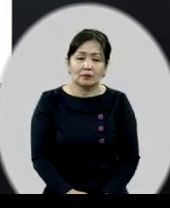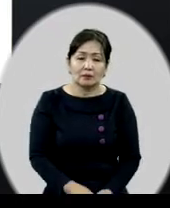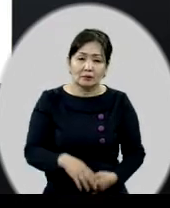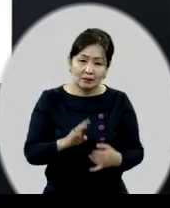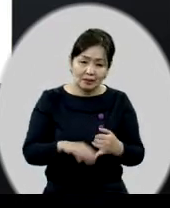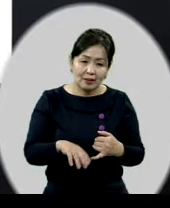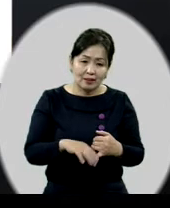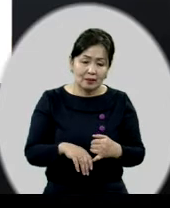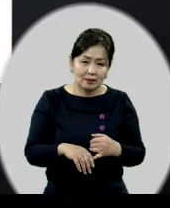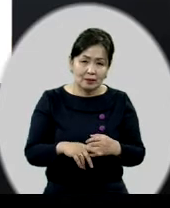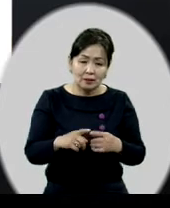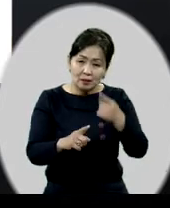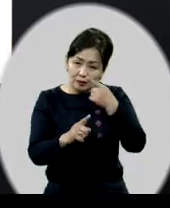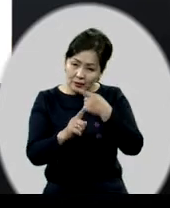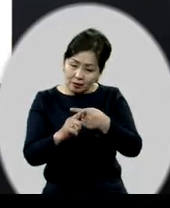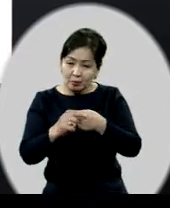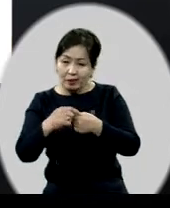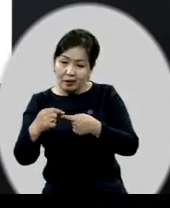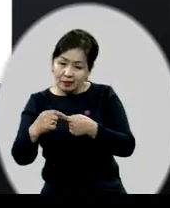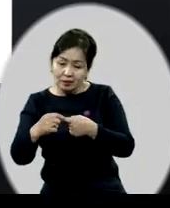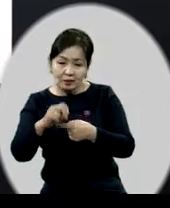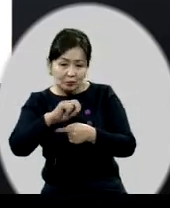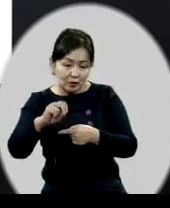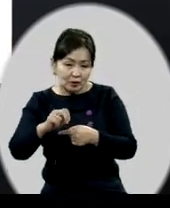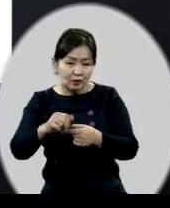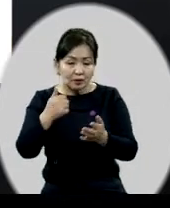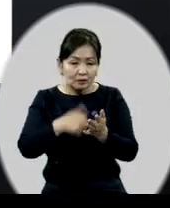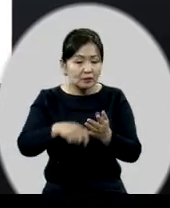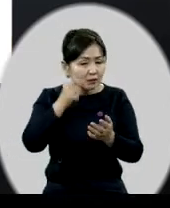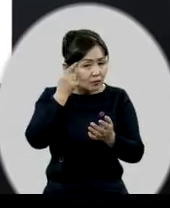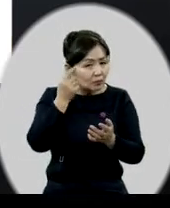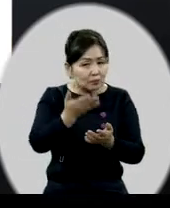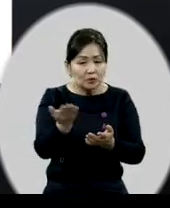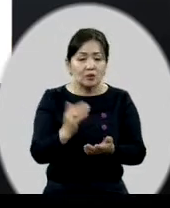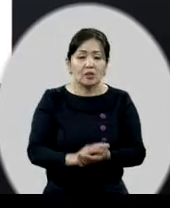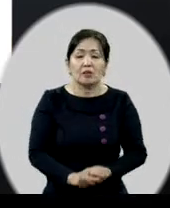Түүнийхээ дараа үйлдэлийг нь гүйцэтгэж дэвтэртээ бичлээ.